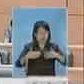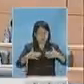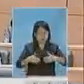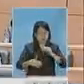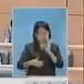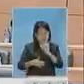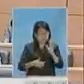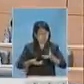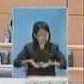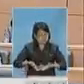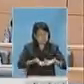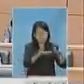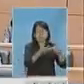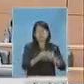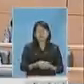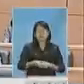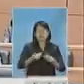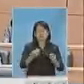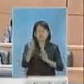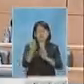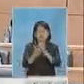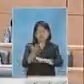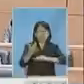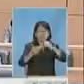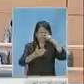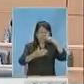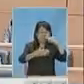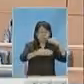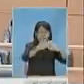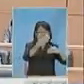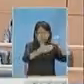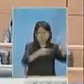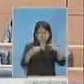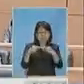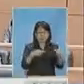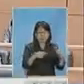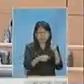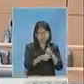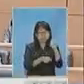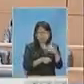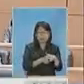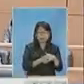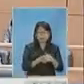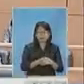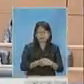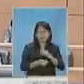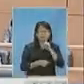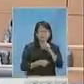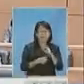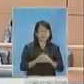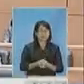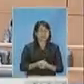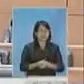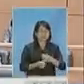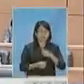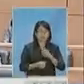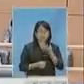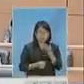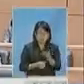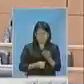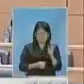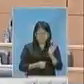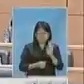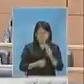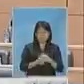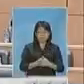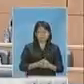ประเทศไทยมีช่องทางเดินไปต่อไม่ได้จริงๆเหรอครับผมไม่ได้ขอร้องท่านนะ